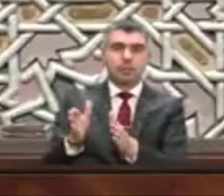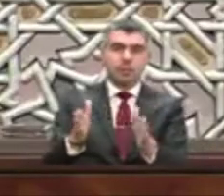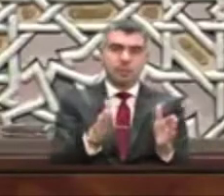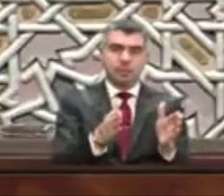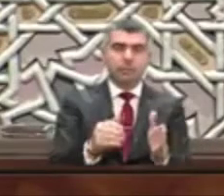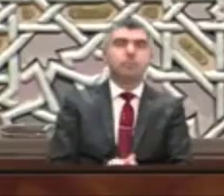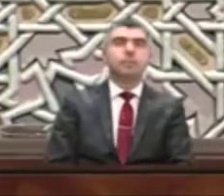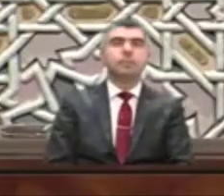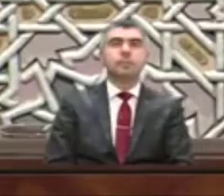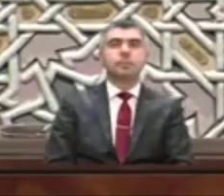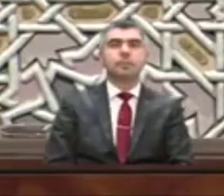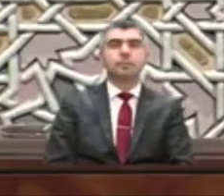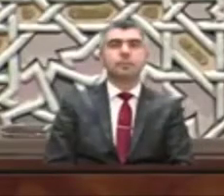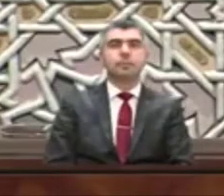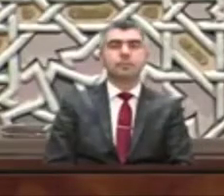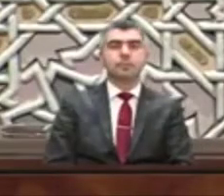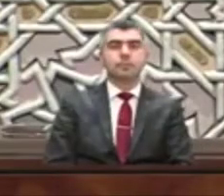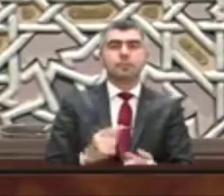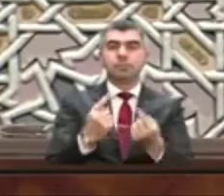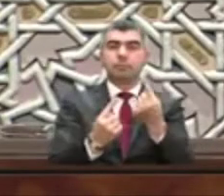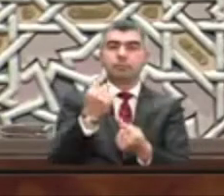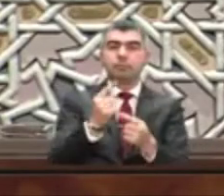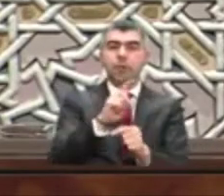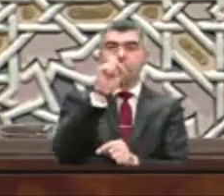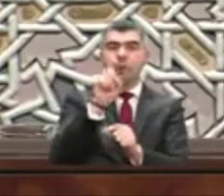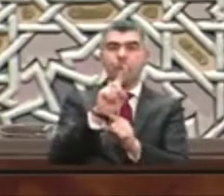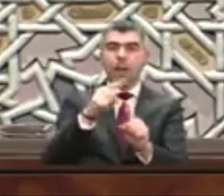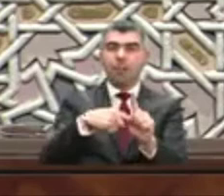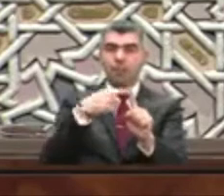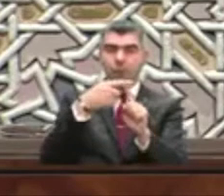النائب المحترم. هل هناك تعقيب إضافي في الموضوع؟